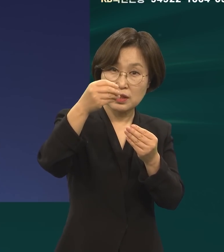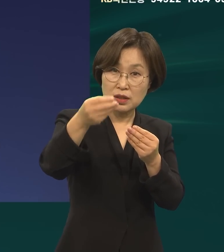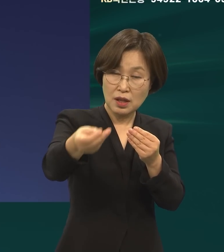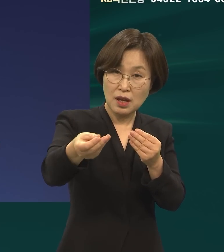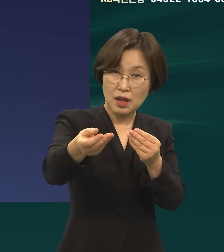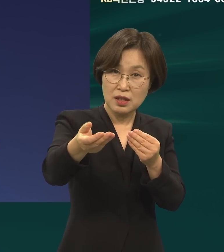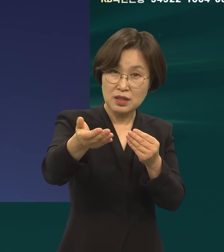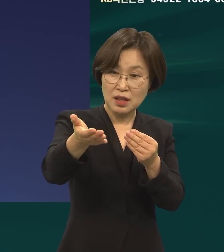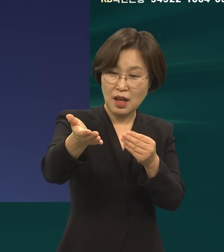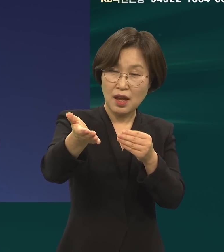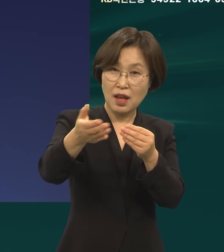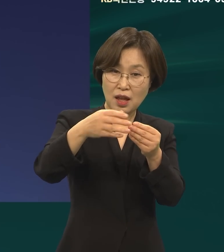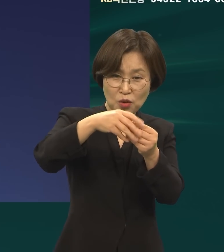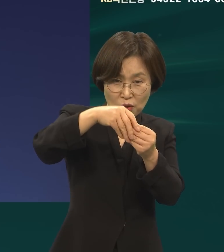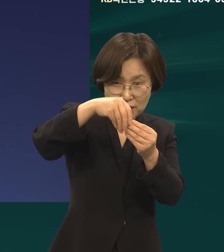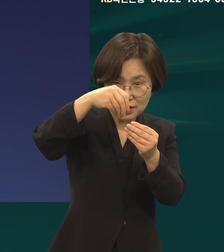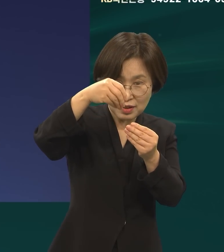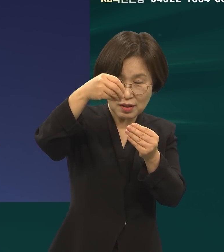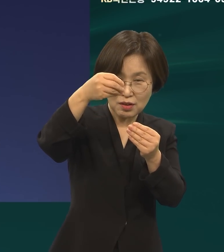손바닥에